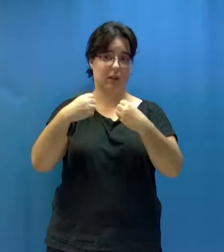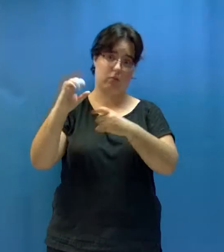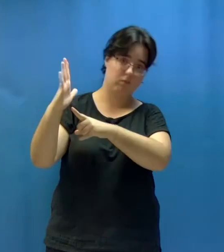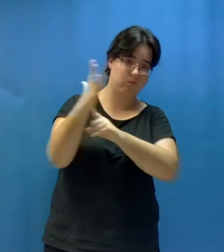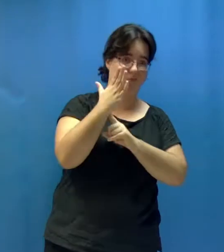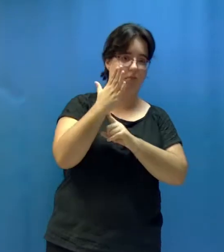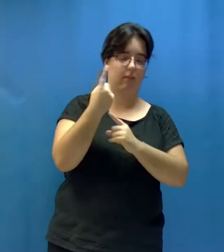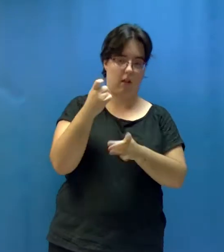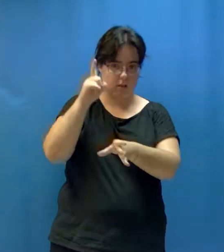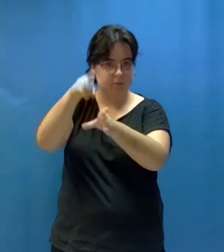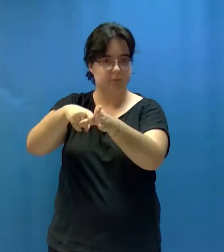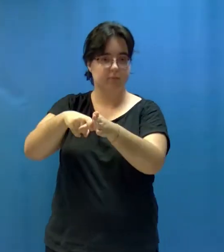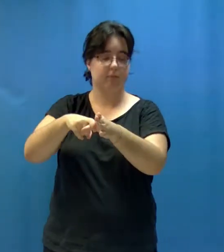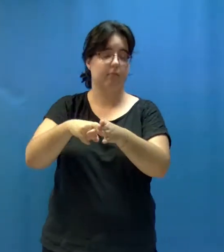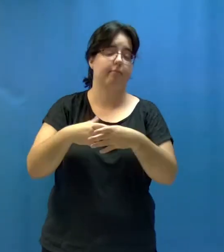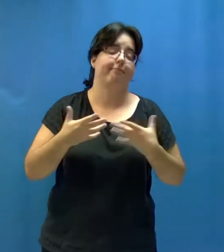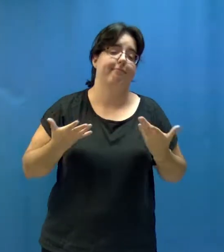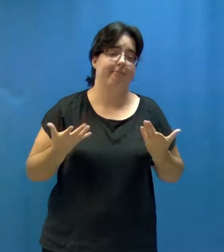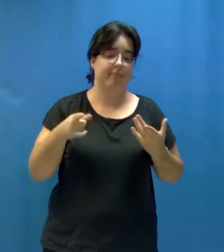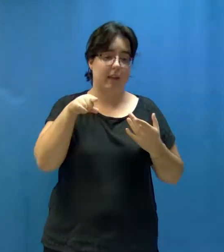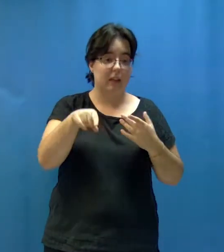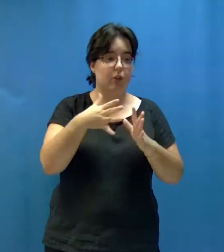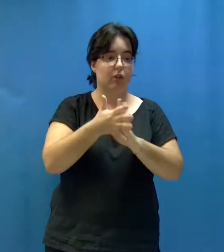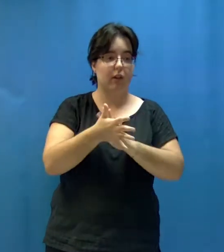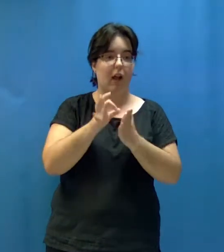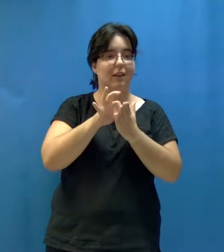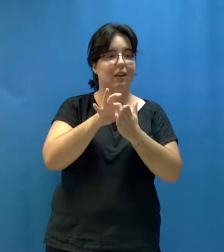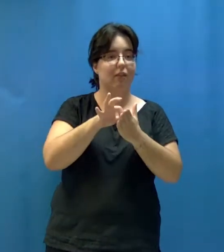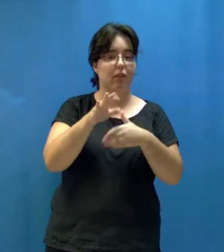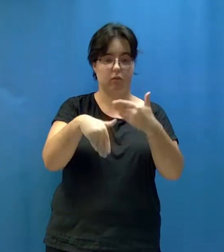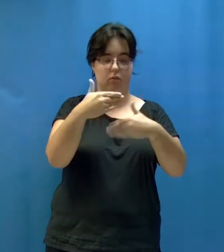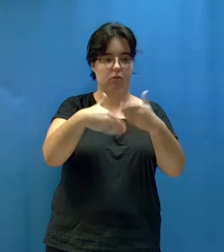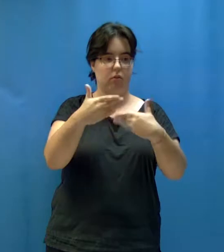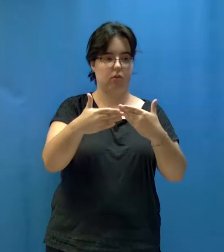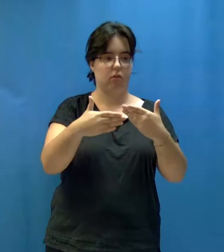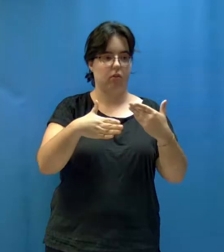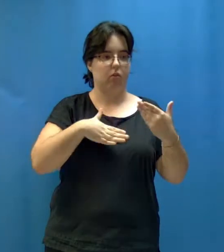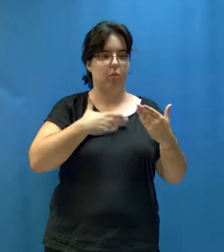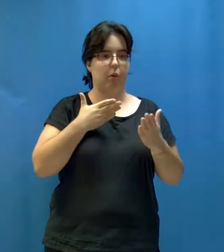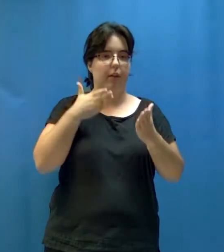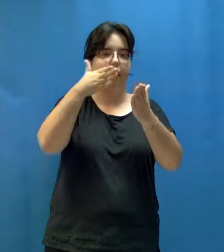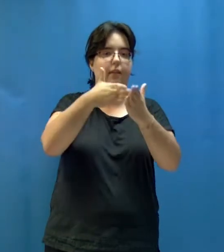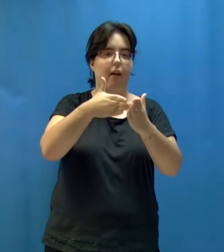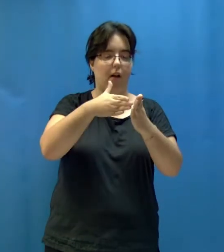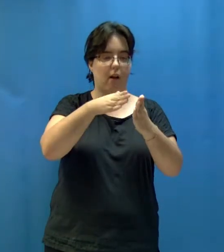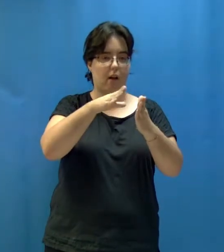bancada continuarem enfocant-nos en aquests serveis i que apleguen a tota la comunitat.